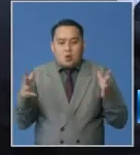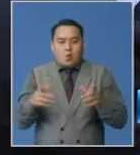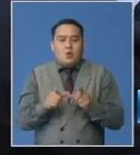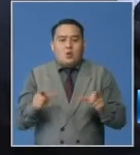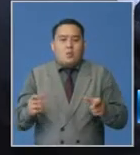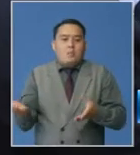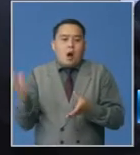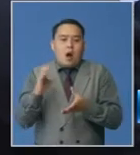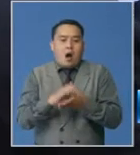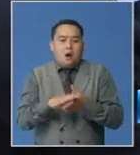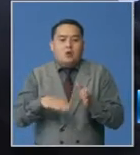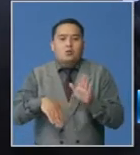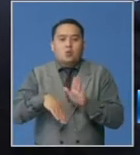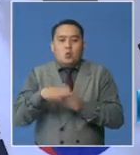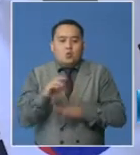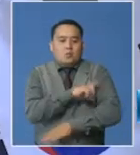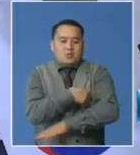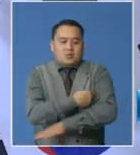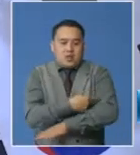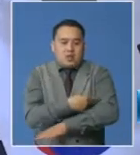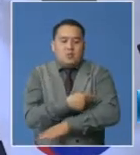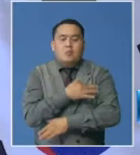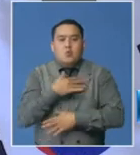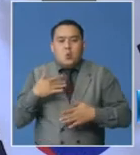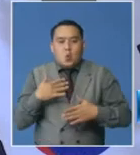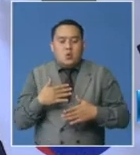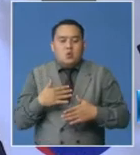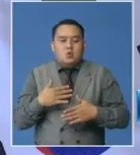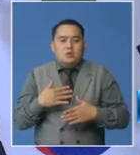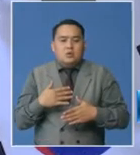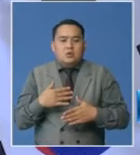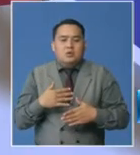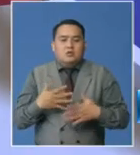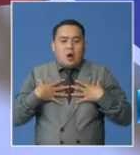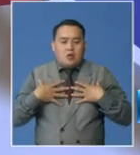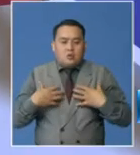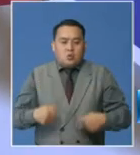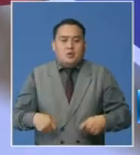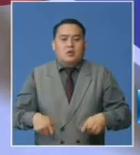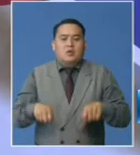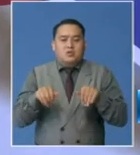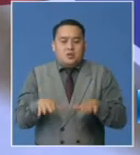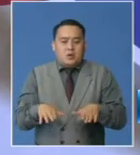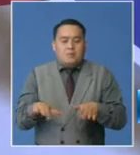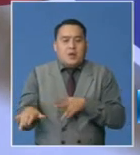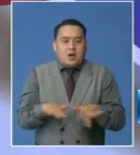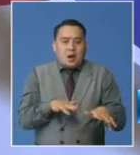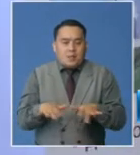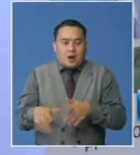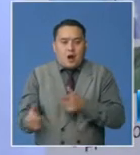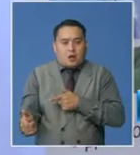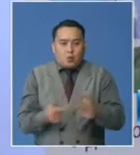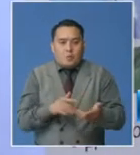посетителей познакомились получше с зарубежной медициной. Многие из них нашли тот самый ключ к своему оздоровлению. Такие мероприятия отныне обе стороны